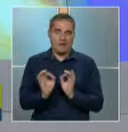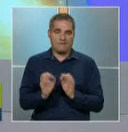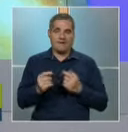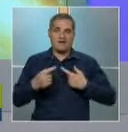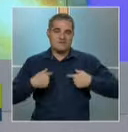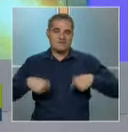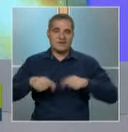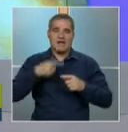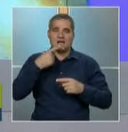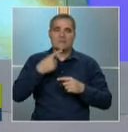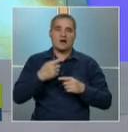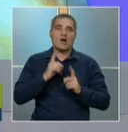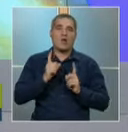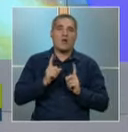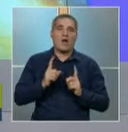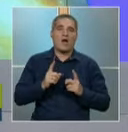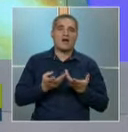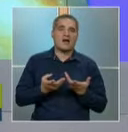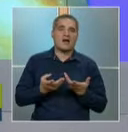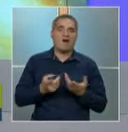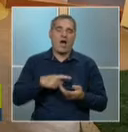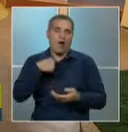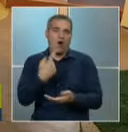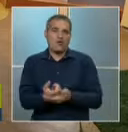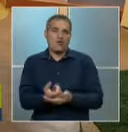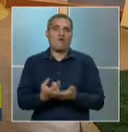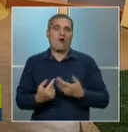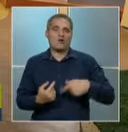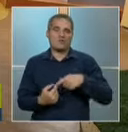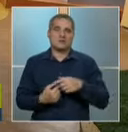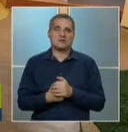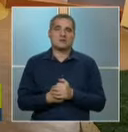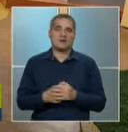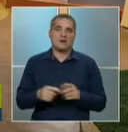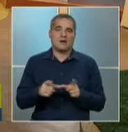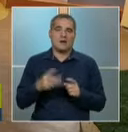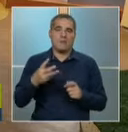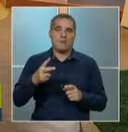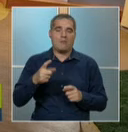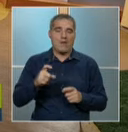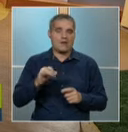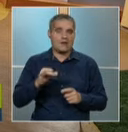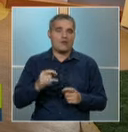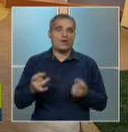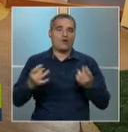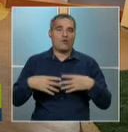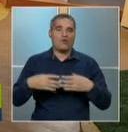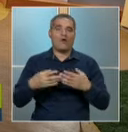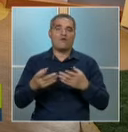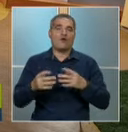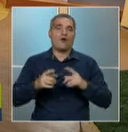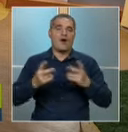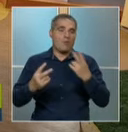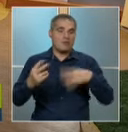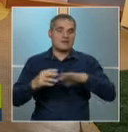ние определяме това към кое да прибегнем, с каква отговорност към него. Меги, отново към теб. Публиката започва да става все